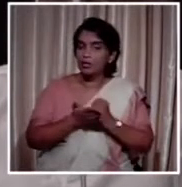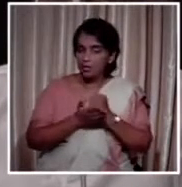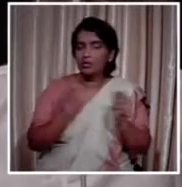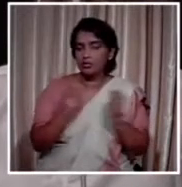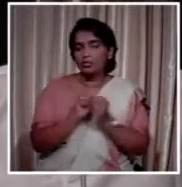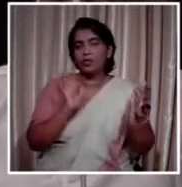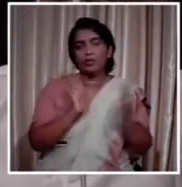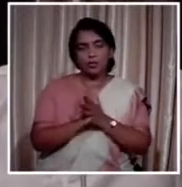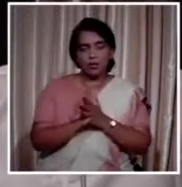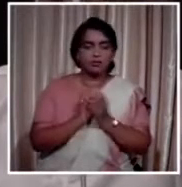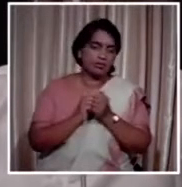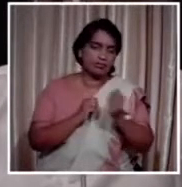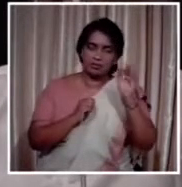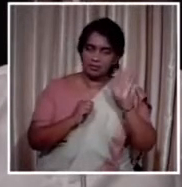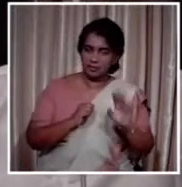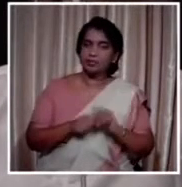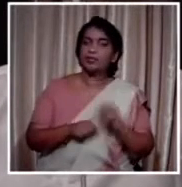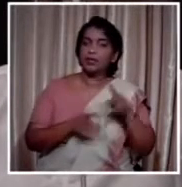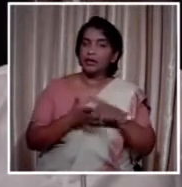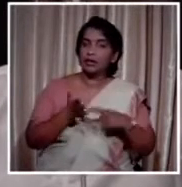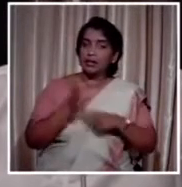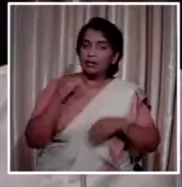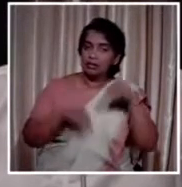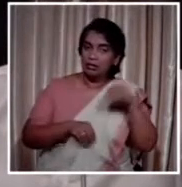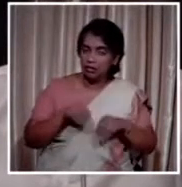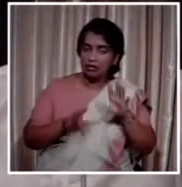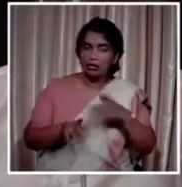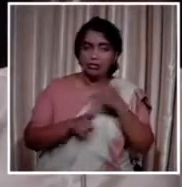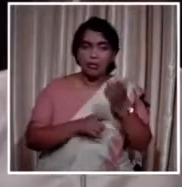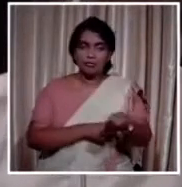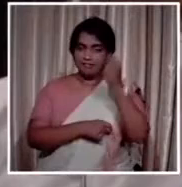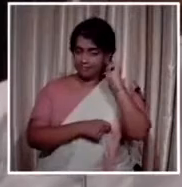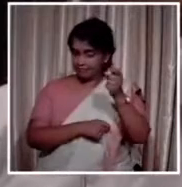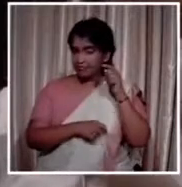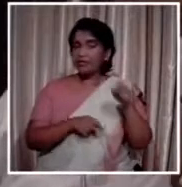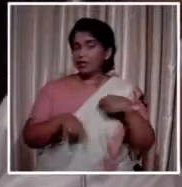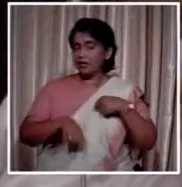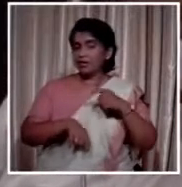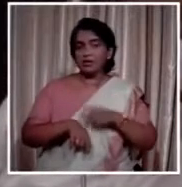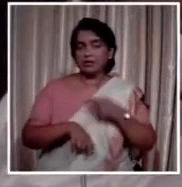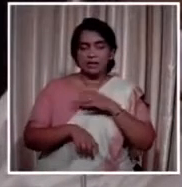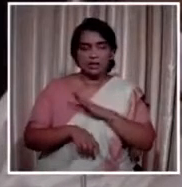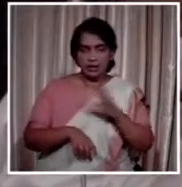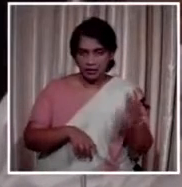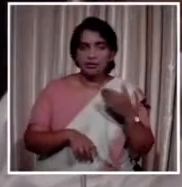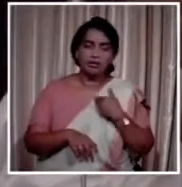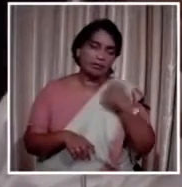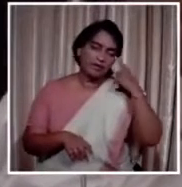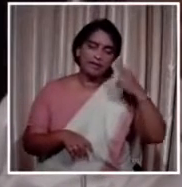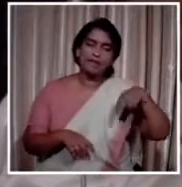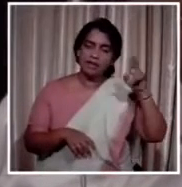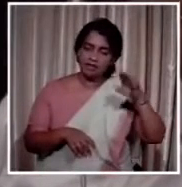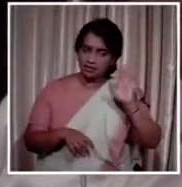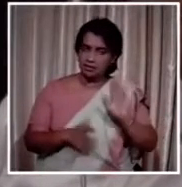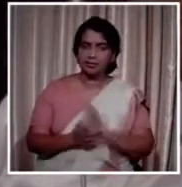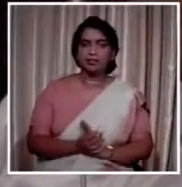எதிர்நோக்கி வருவதை நான் நன்கு அறிவேன். இந்த நெருக்கடியை சமாளிக்க நாம் அனைவரும் ஒன்றிணைந்து செயல்பட வேண்டிய தருணம் இது.